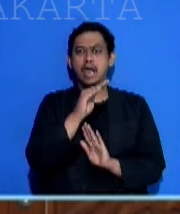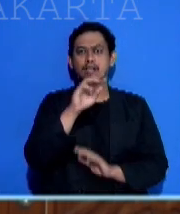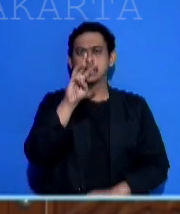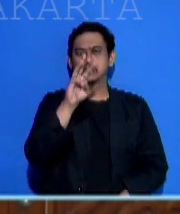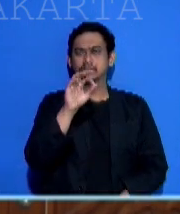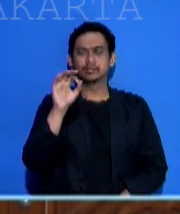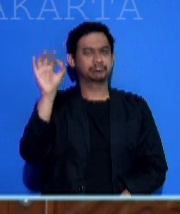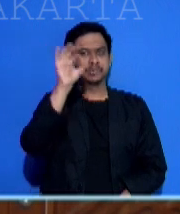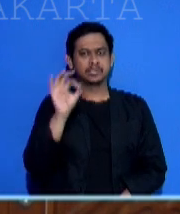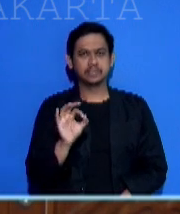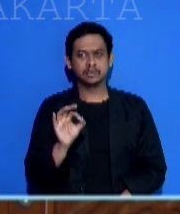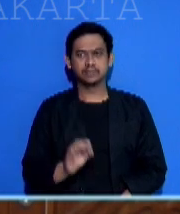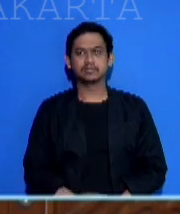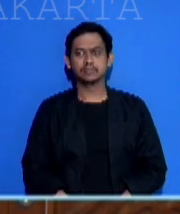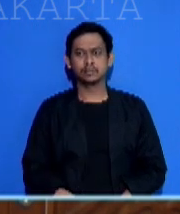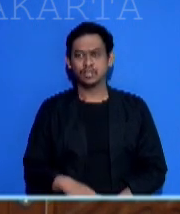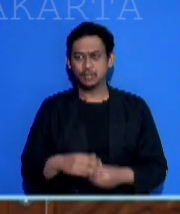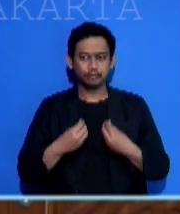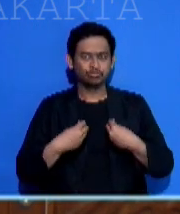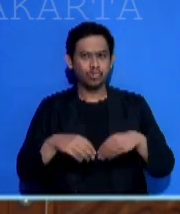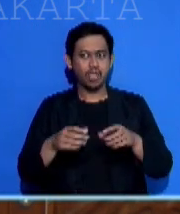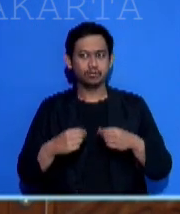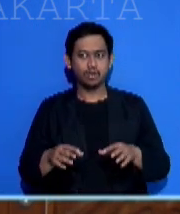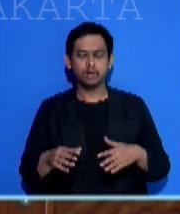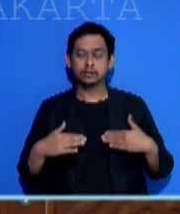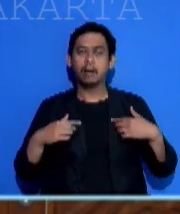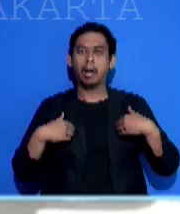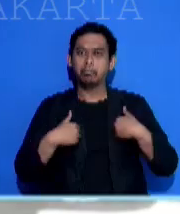Bab menika ndamel para bakul kewalahan nyekapi panyuwunan peken.